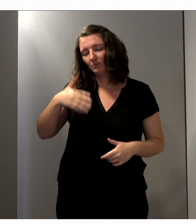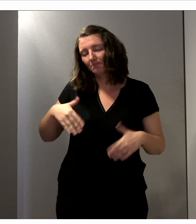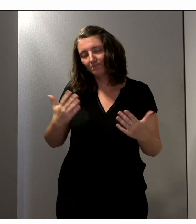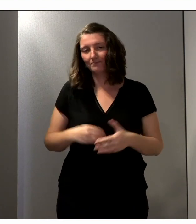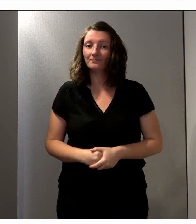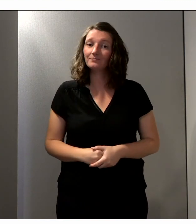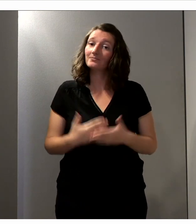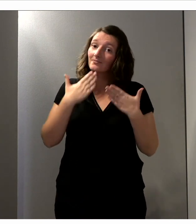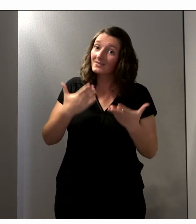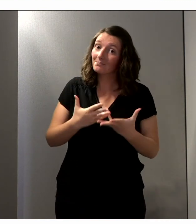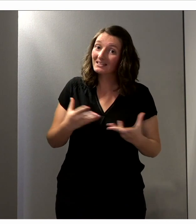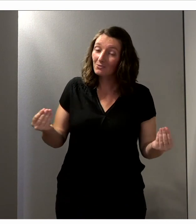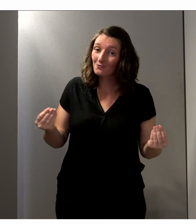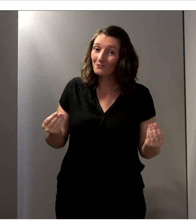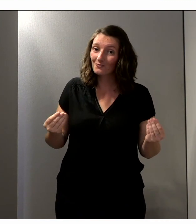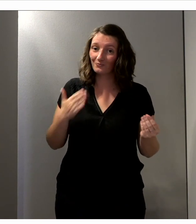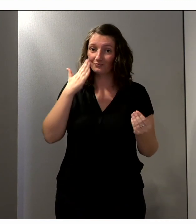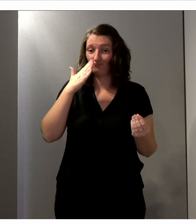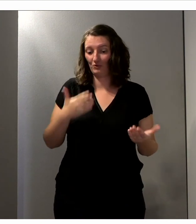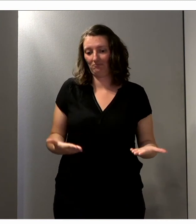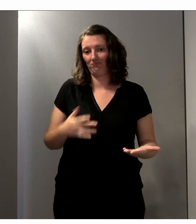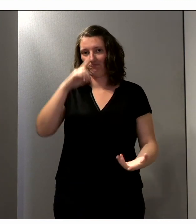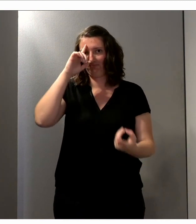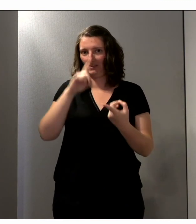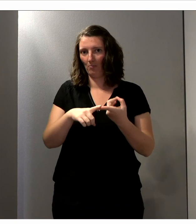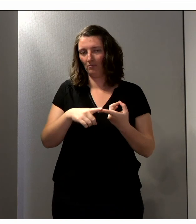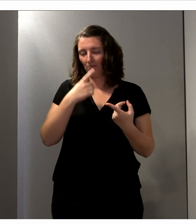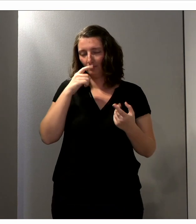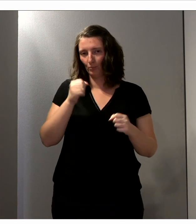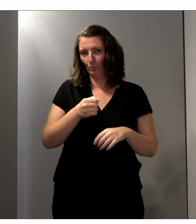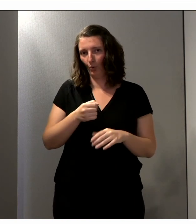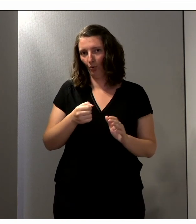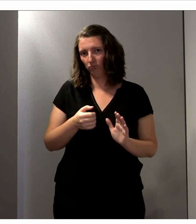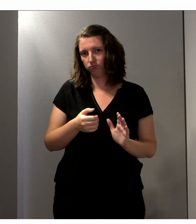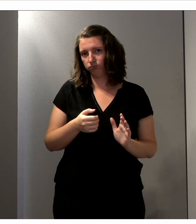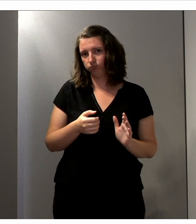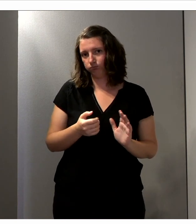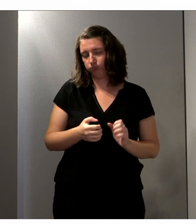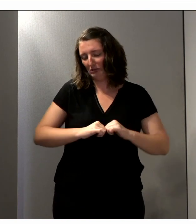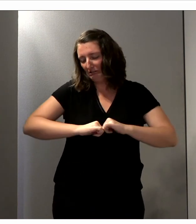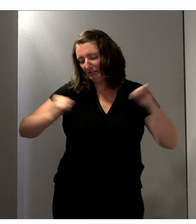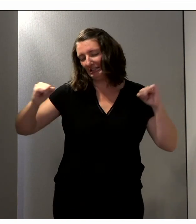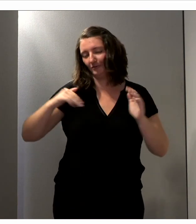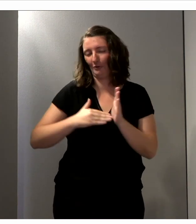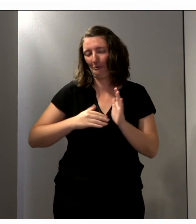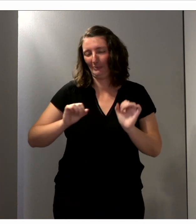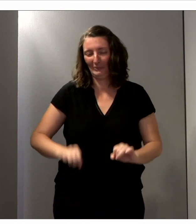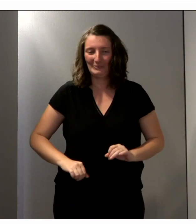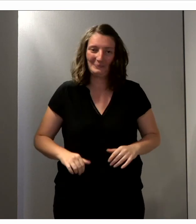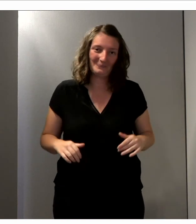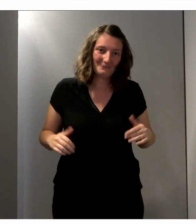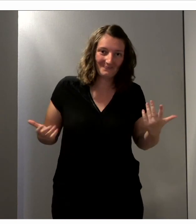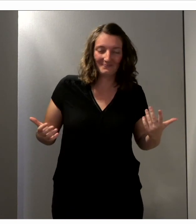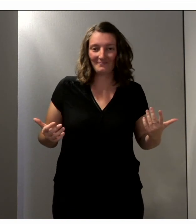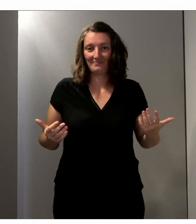Merci beaucoup. Je sais que le sujet pourrait être développé davantage,